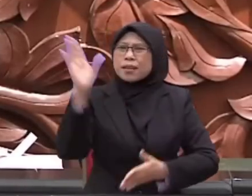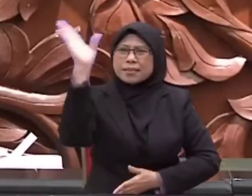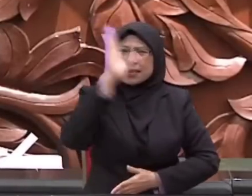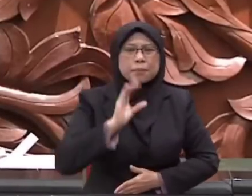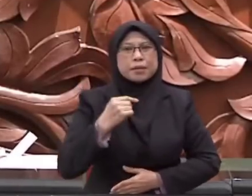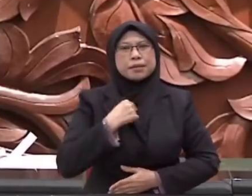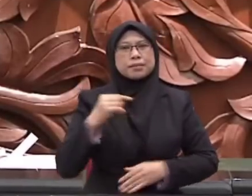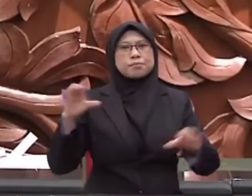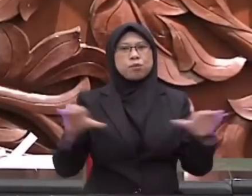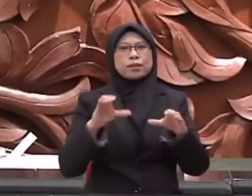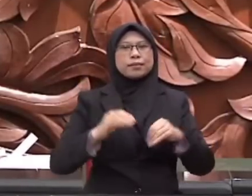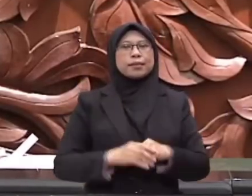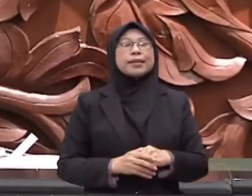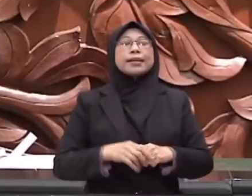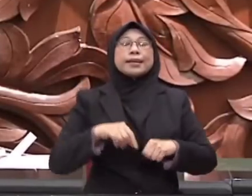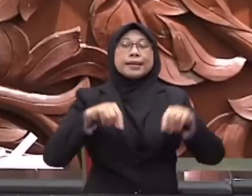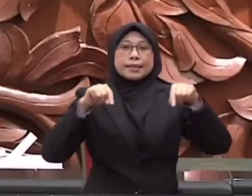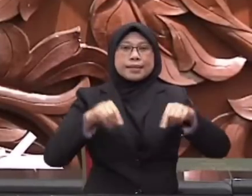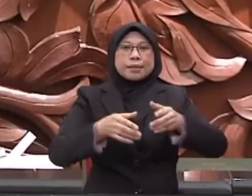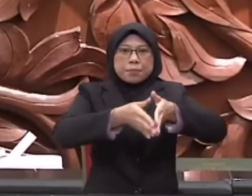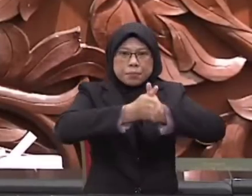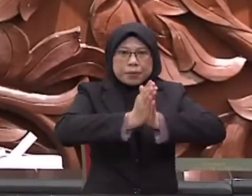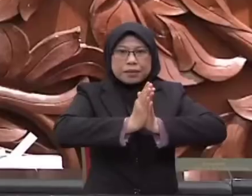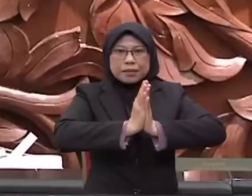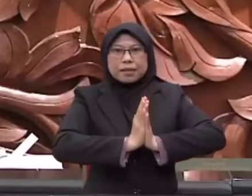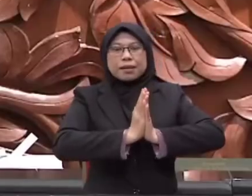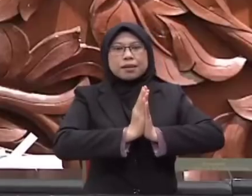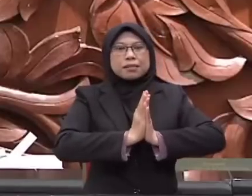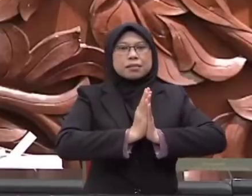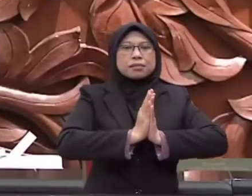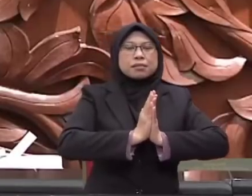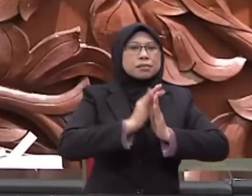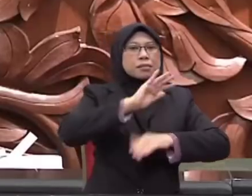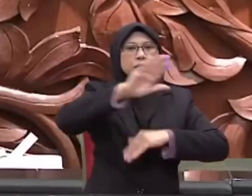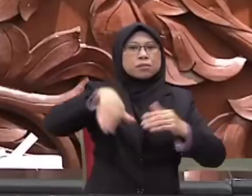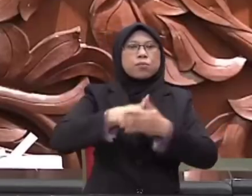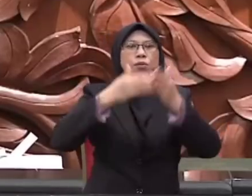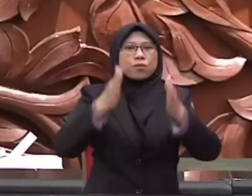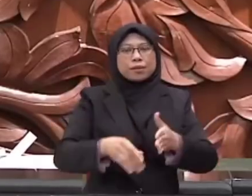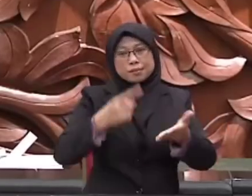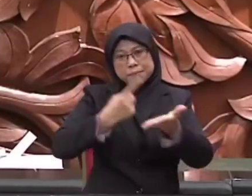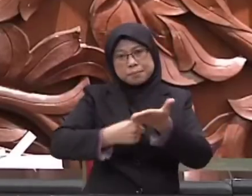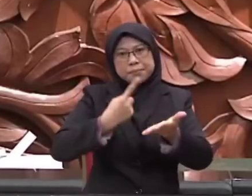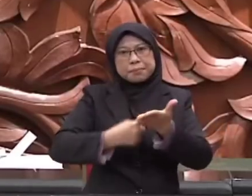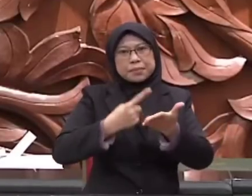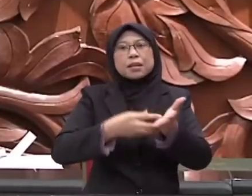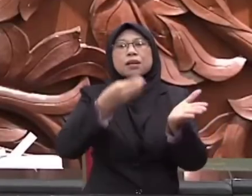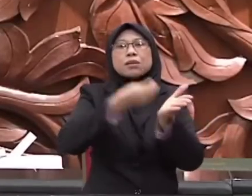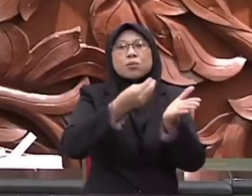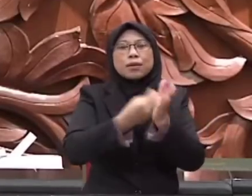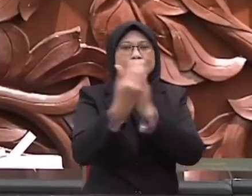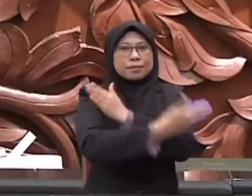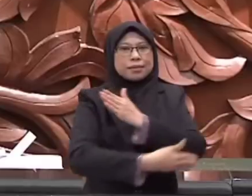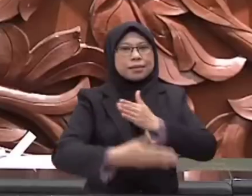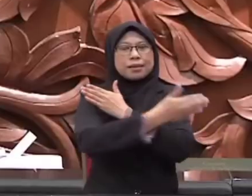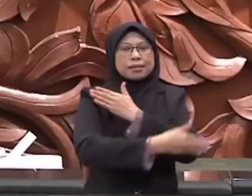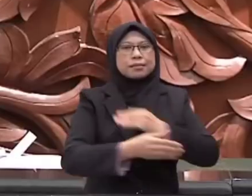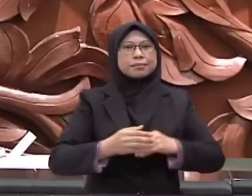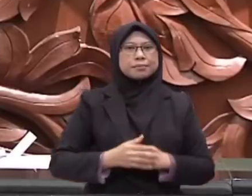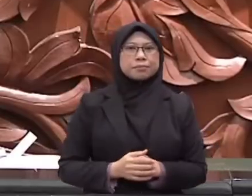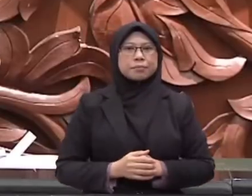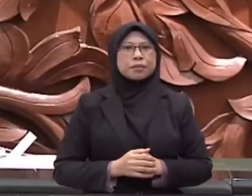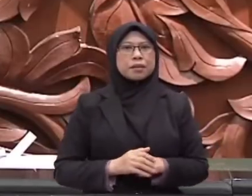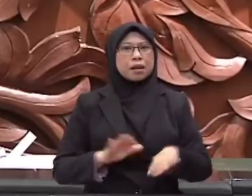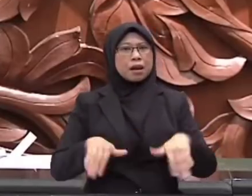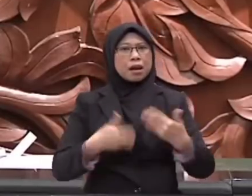buat. Dan inilah permintaan di bawah, supaya kita bincangkan kedudukan kewangan negara kita dan how